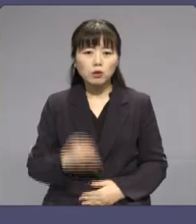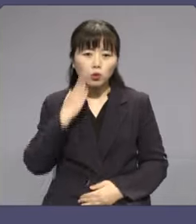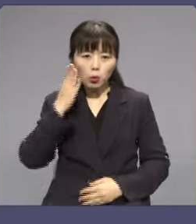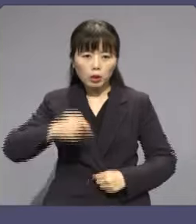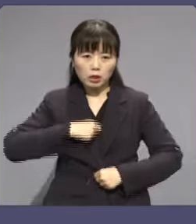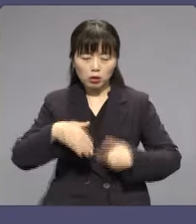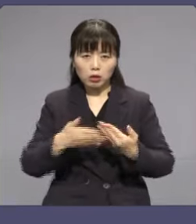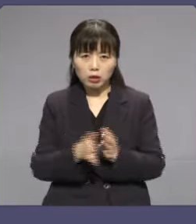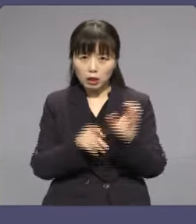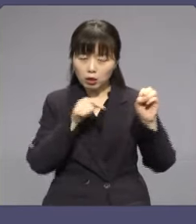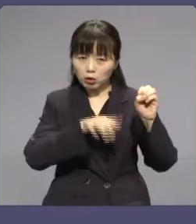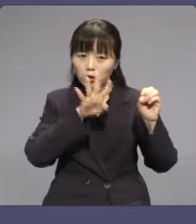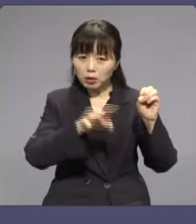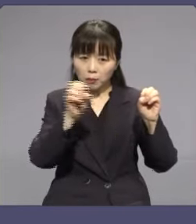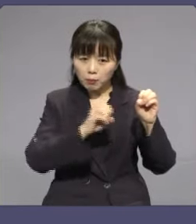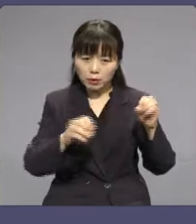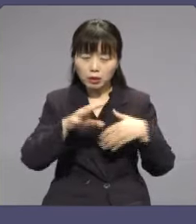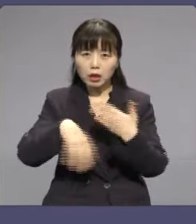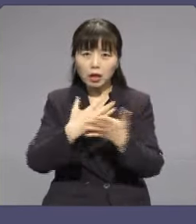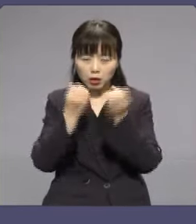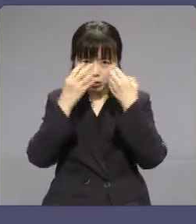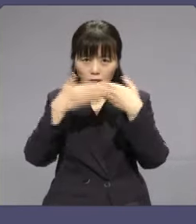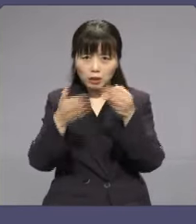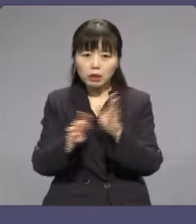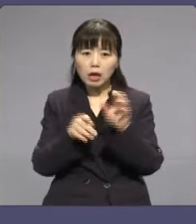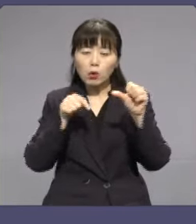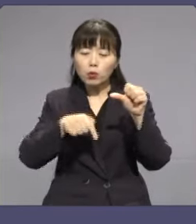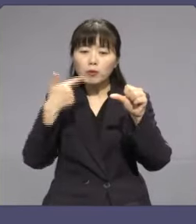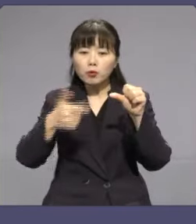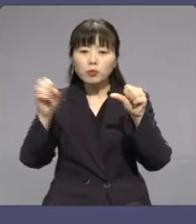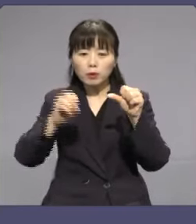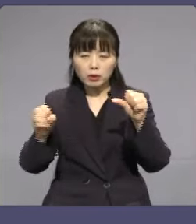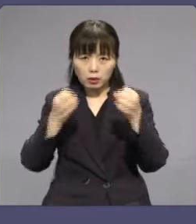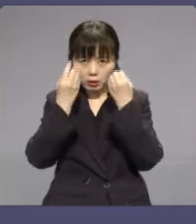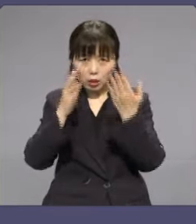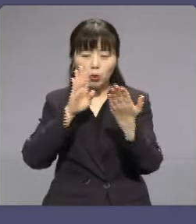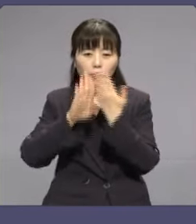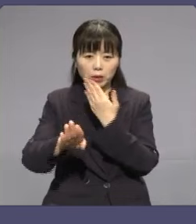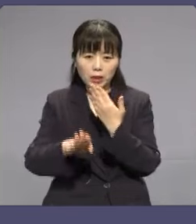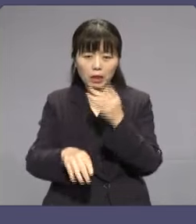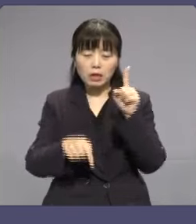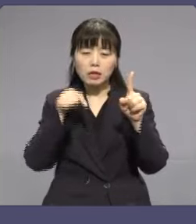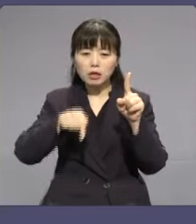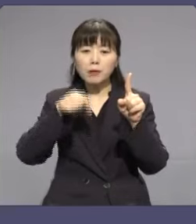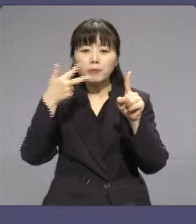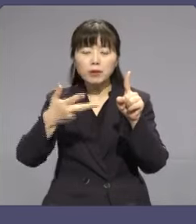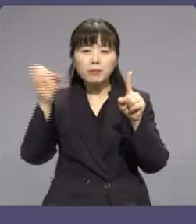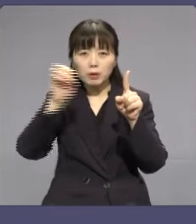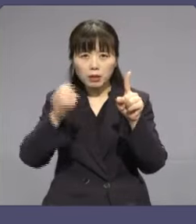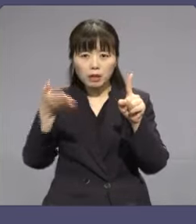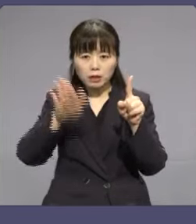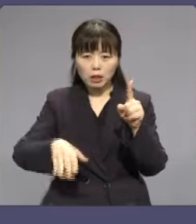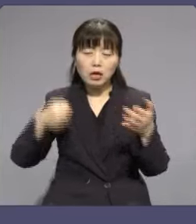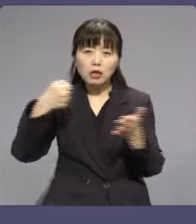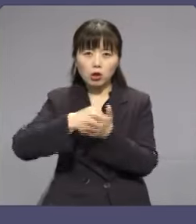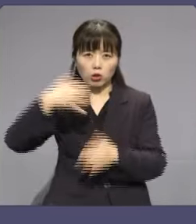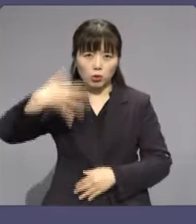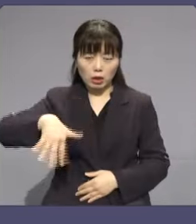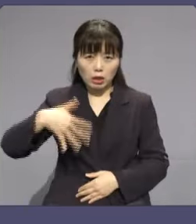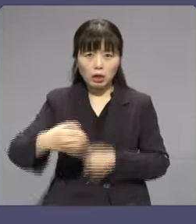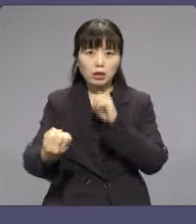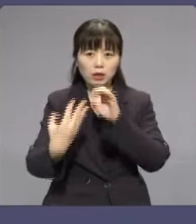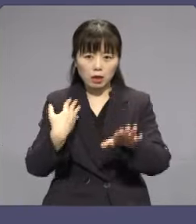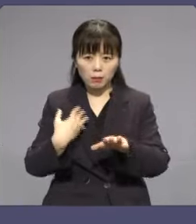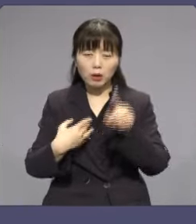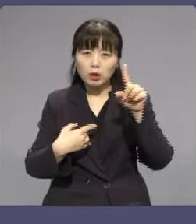정의당은 0.4% 개혁 신당은 5.6% 새로운 미래는 1.7 였는데 아직 결정하지 않았다는